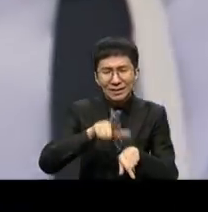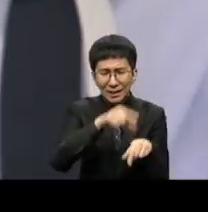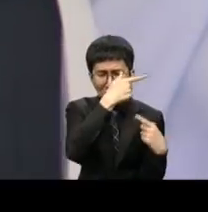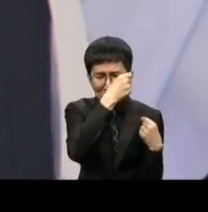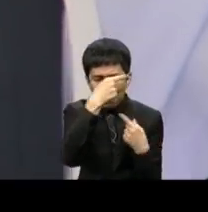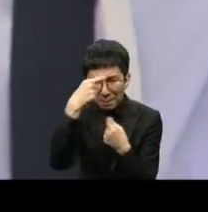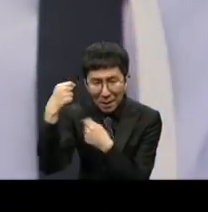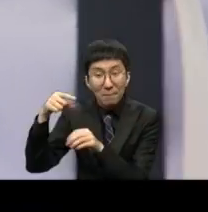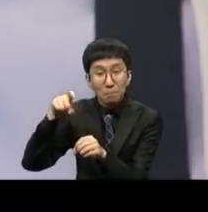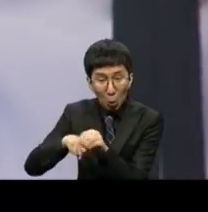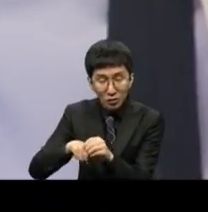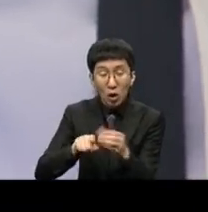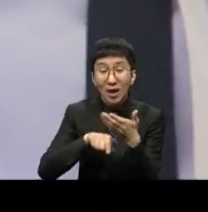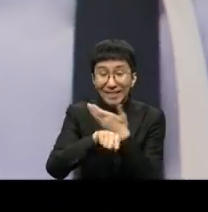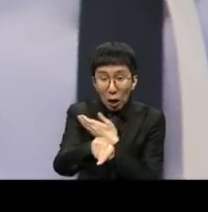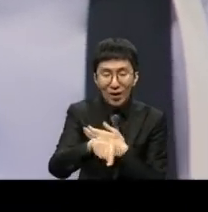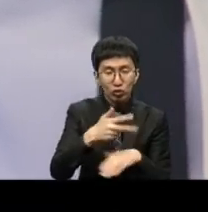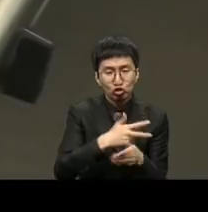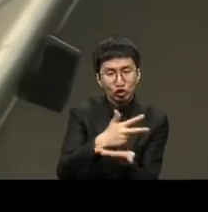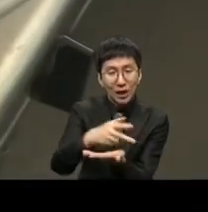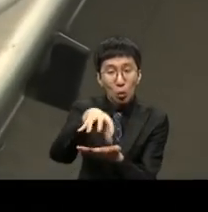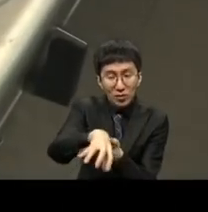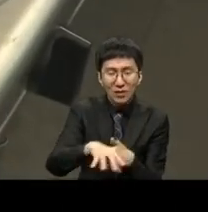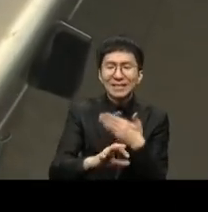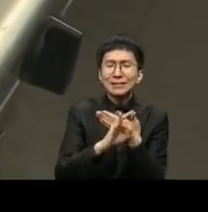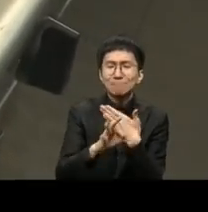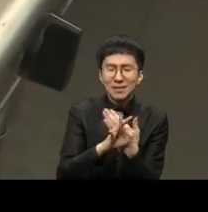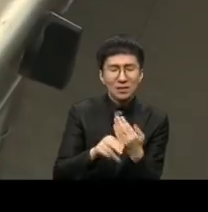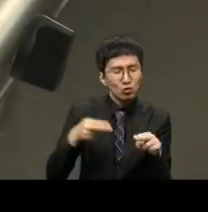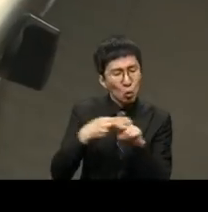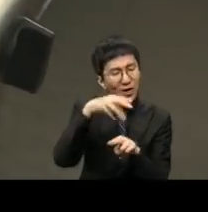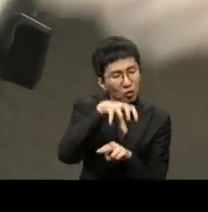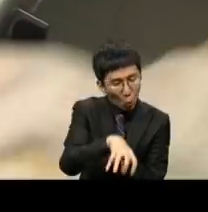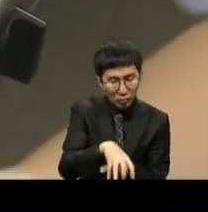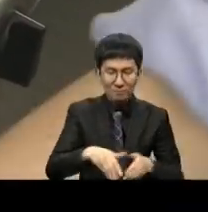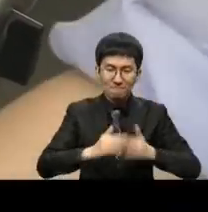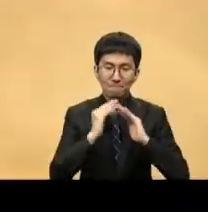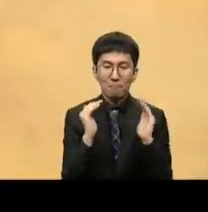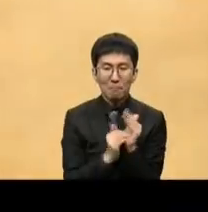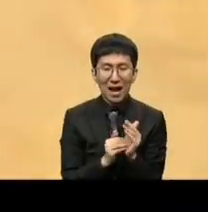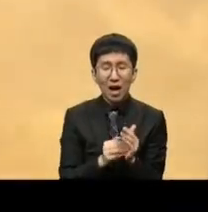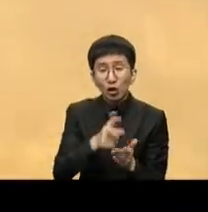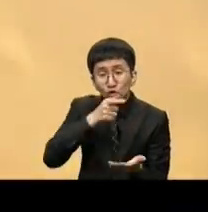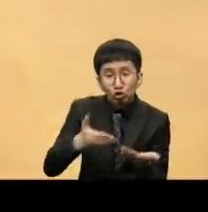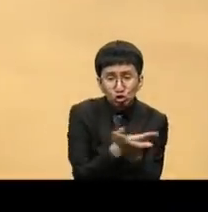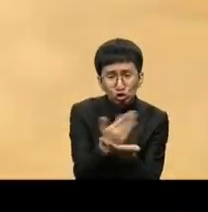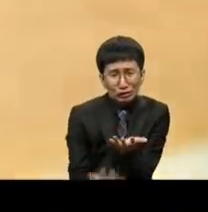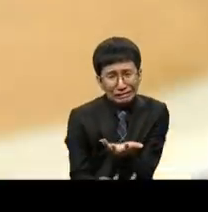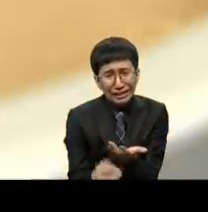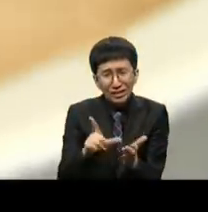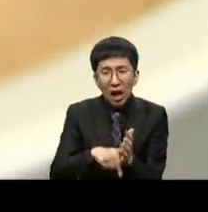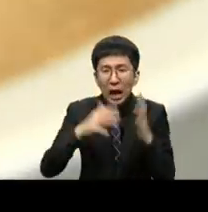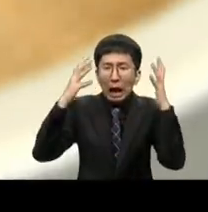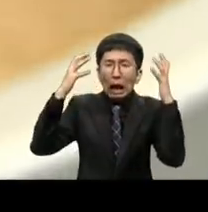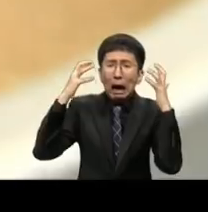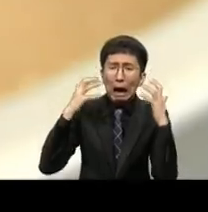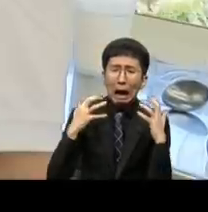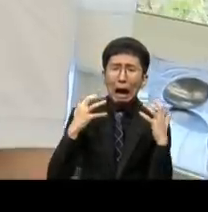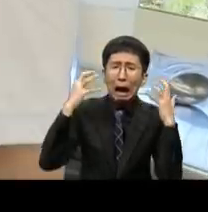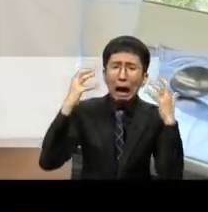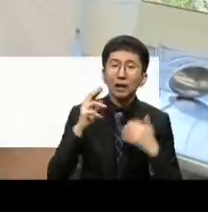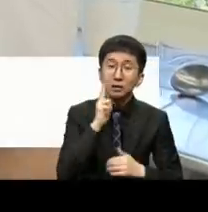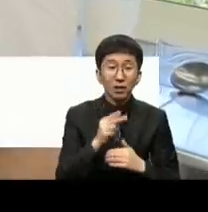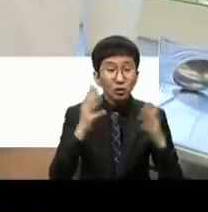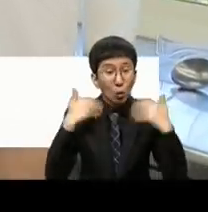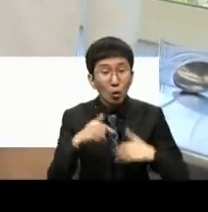위해 야외 주차장에까지 임시 조리 시설을 설치했는데 국을 끓일 때는 한증막을 방불케 합니다.